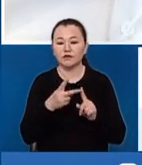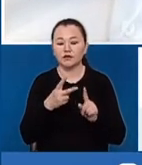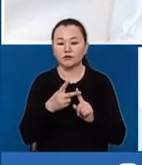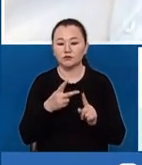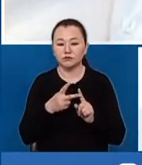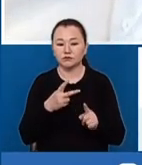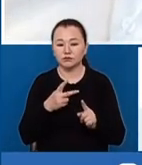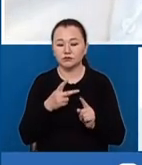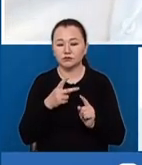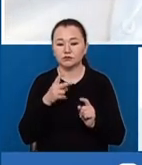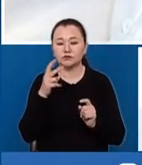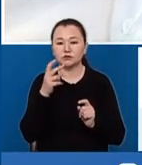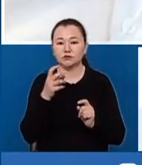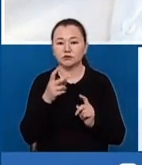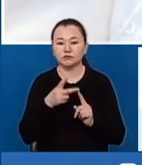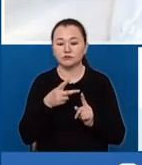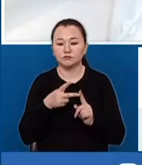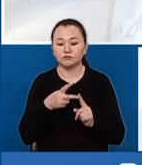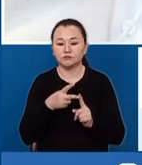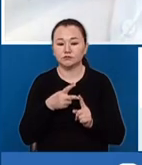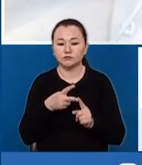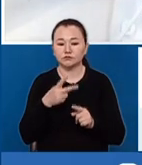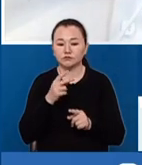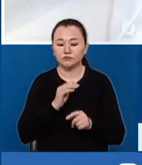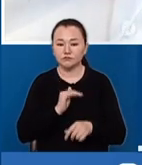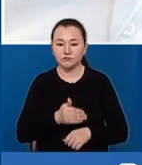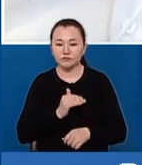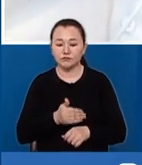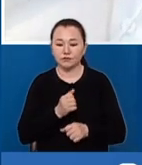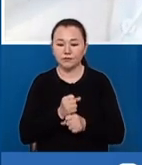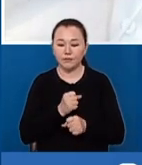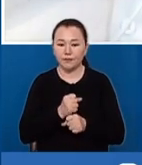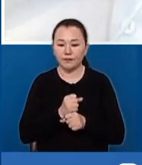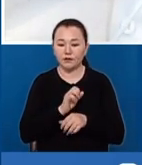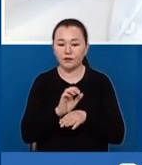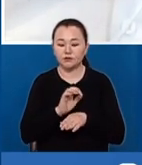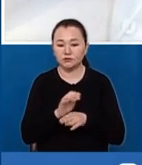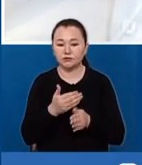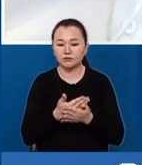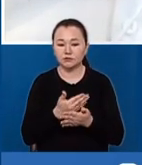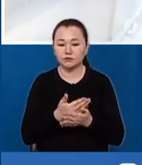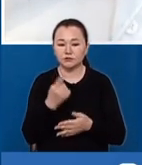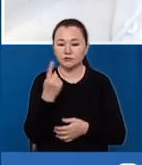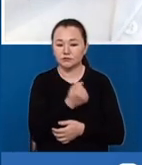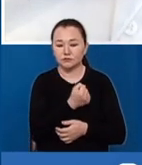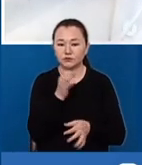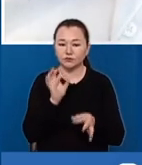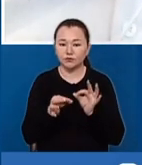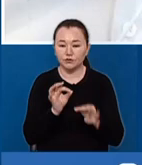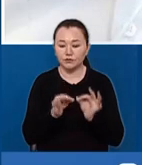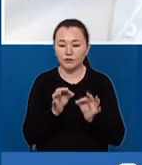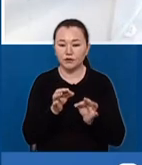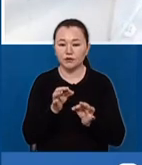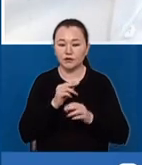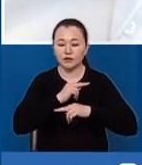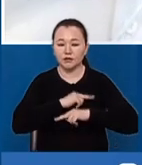Екіншіден мына өнімділік дейді ғой, мына мысалы бір апталық норма бар ғой,